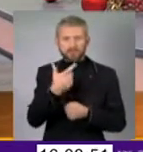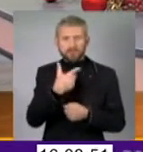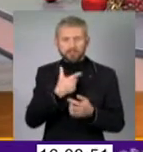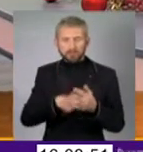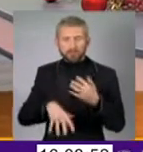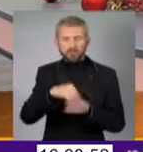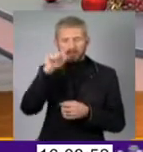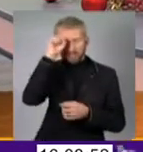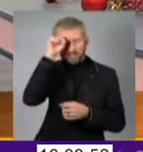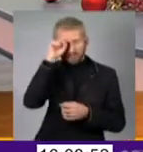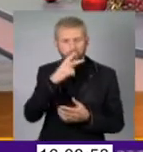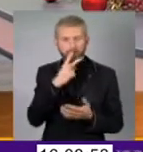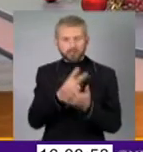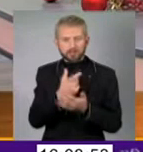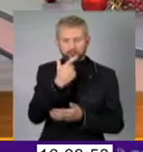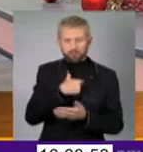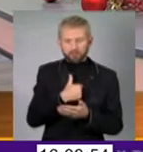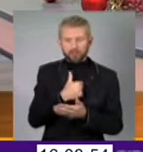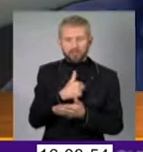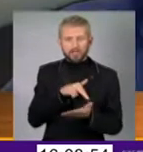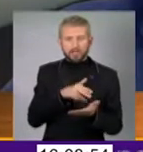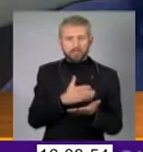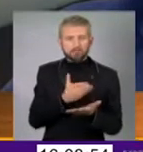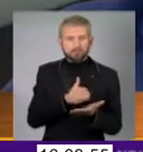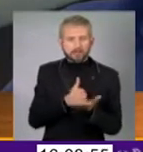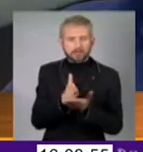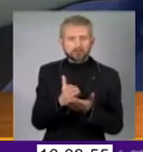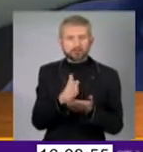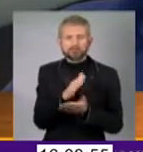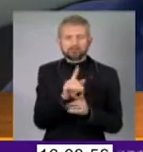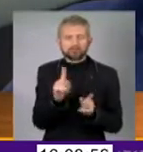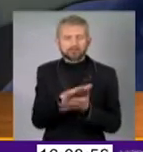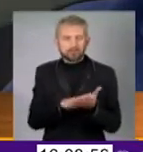показав своїм прикладом, який шлях треба пройти. Понести відповідні